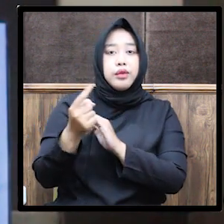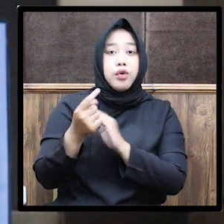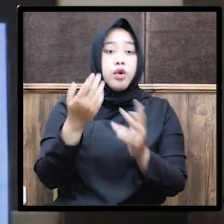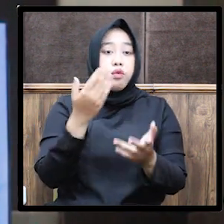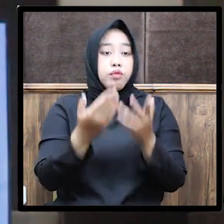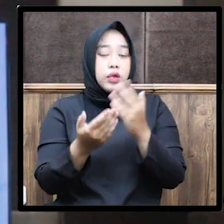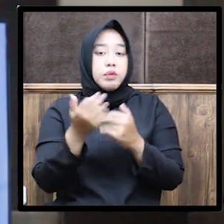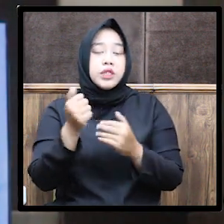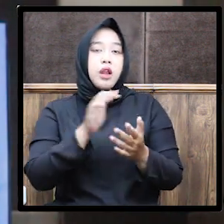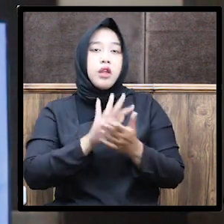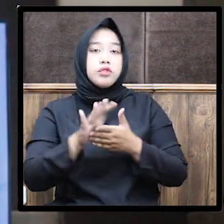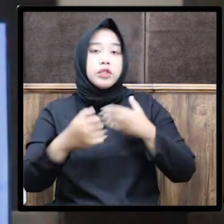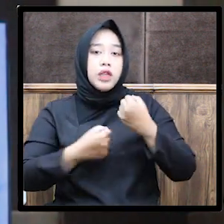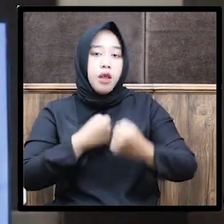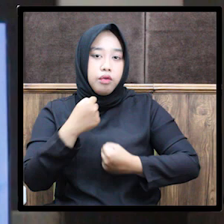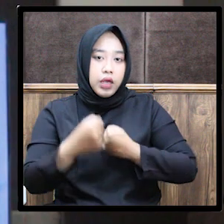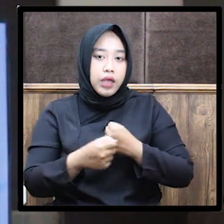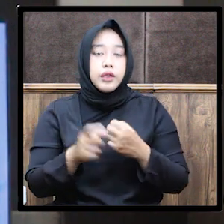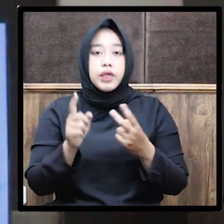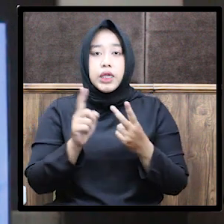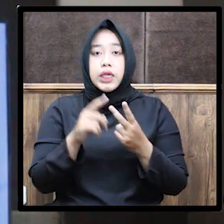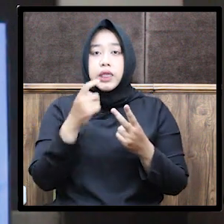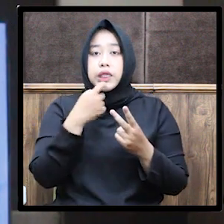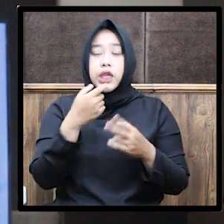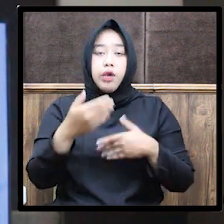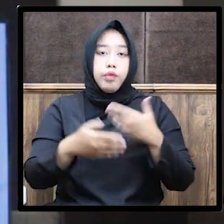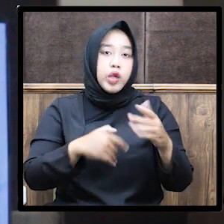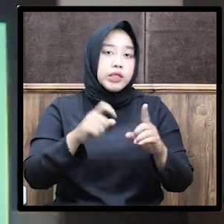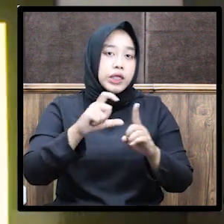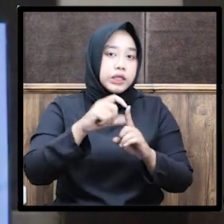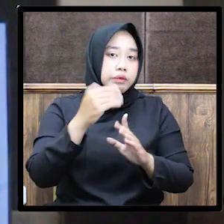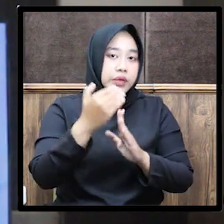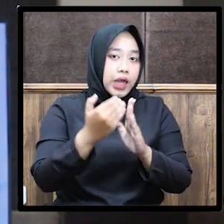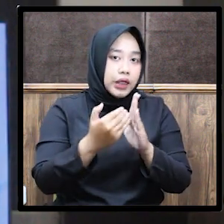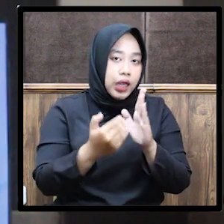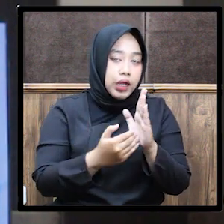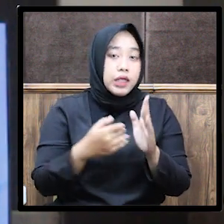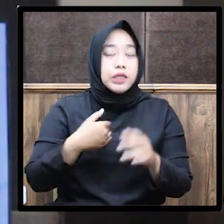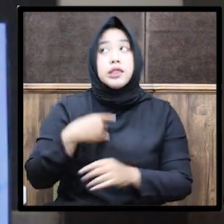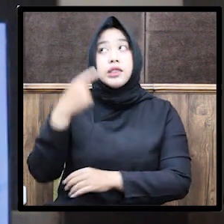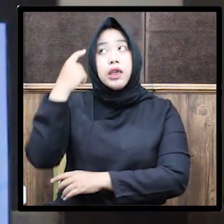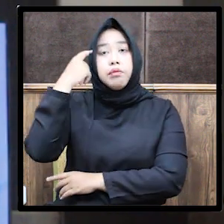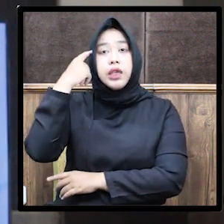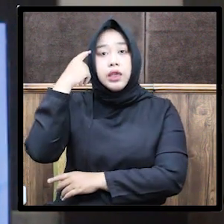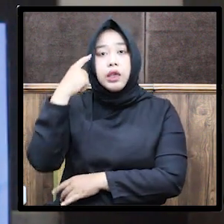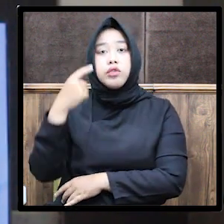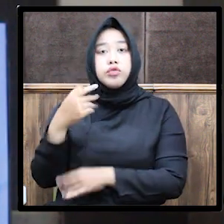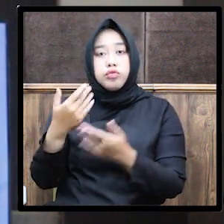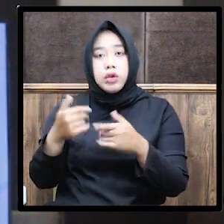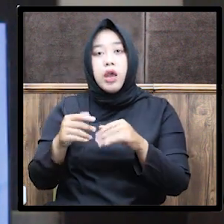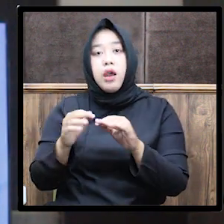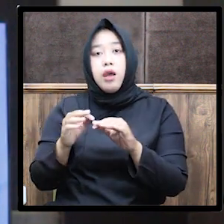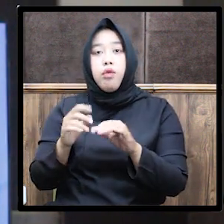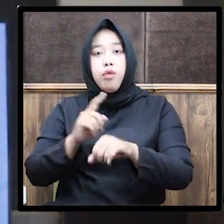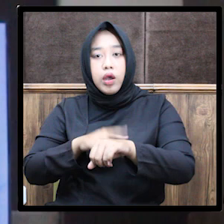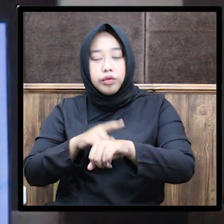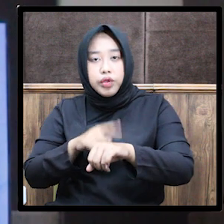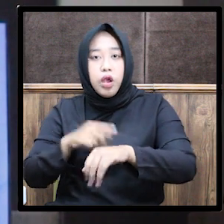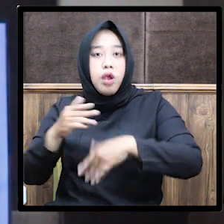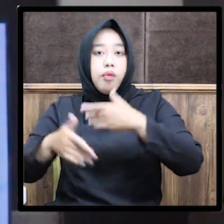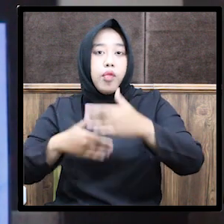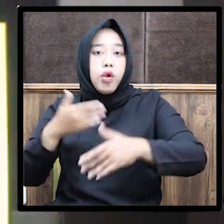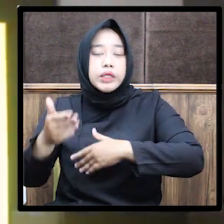bisa dilakukan gitu. Kemudian soal pendataan misalnya. Jadi saya kira memang sudah waktunya untuk mulai ada penjajakan terkait